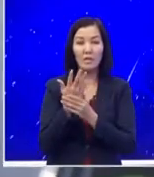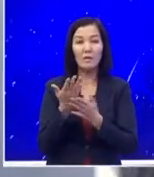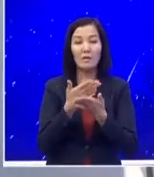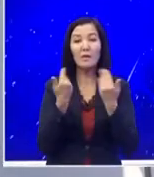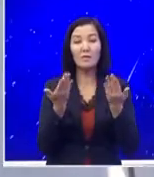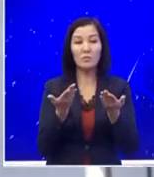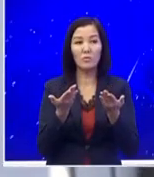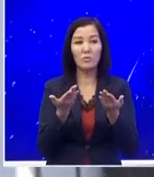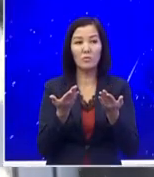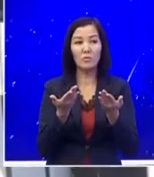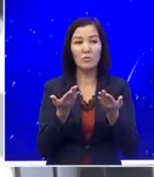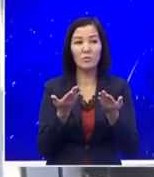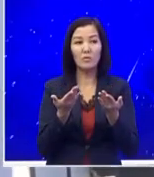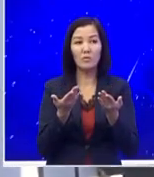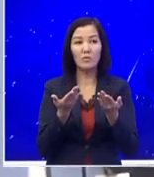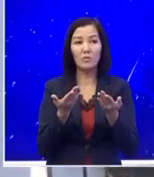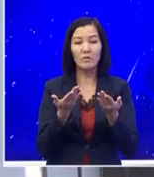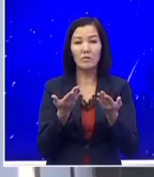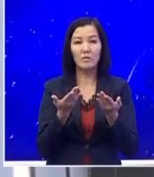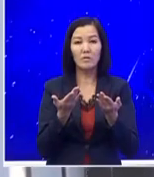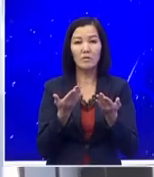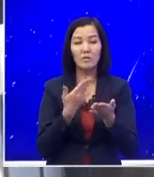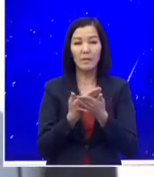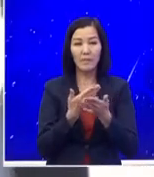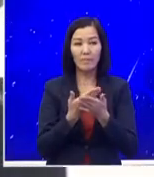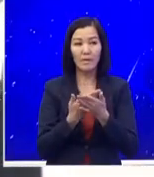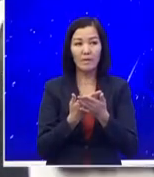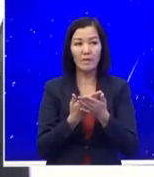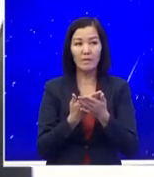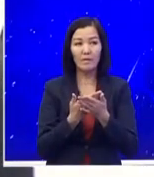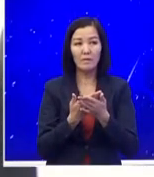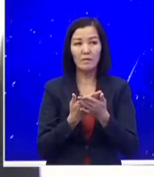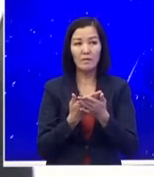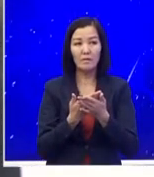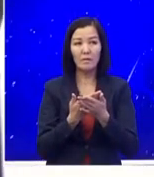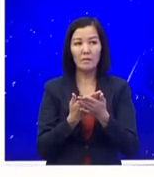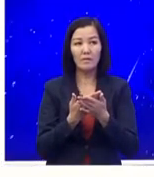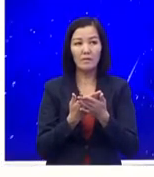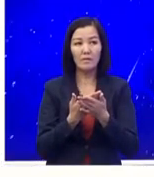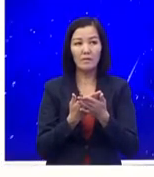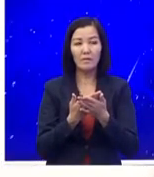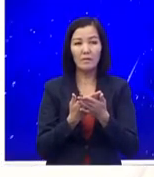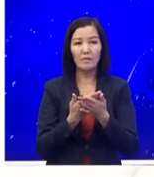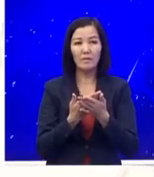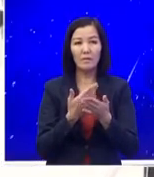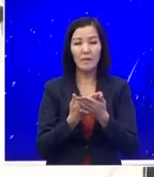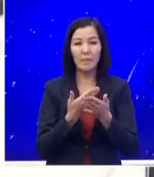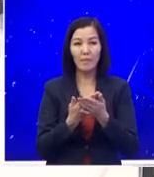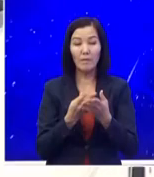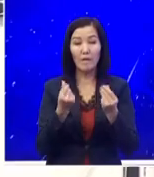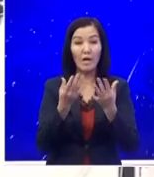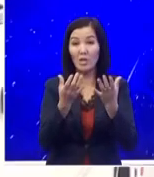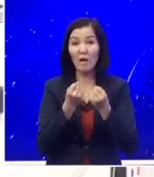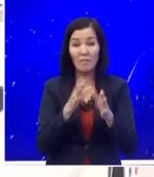қайсы? Міне мына жігіт, например. Ана кісіні қара. Менде контактым жоқ, мен ешкімнен ақша алмаймын.